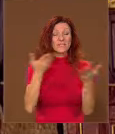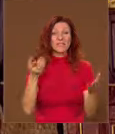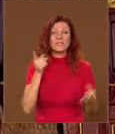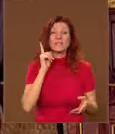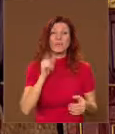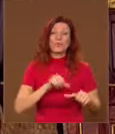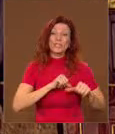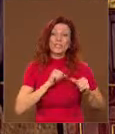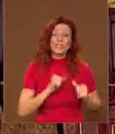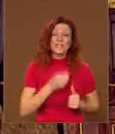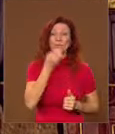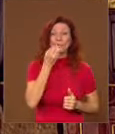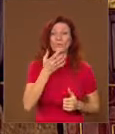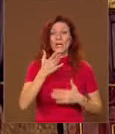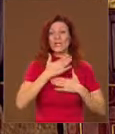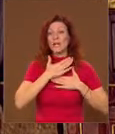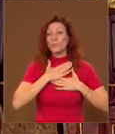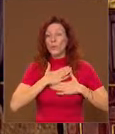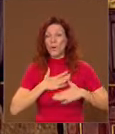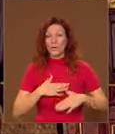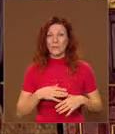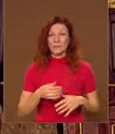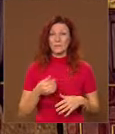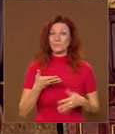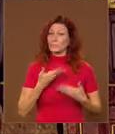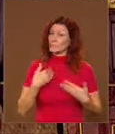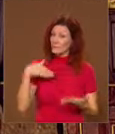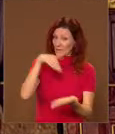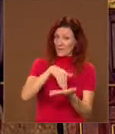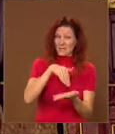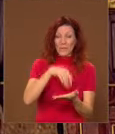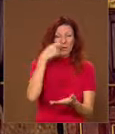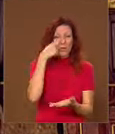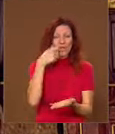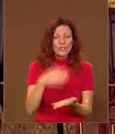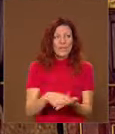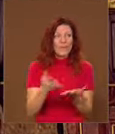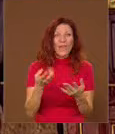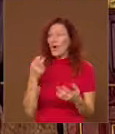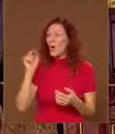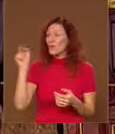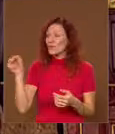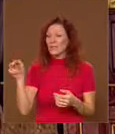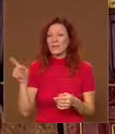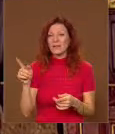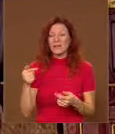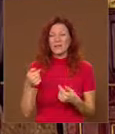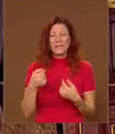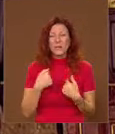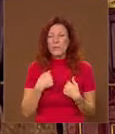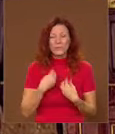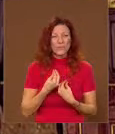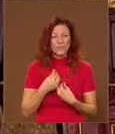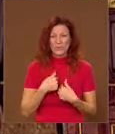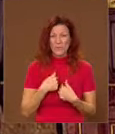спокойни за това, че ето ние сме тук, пък някои са отвън. Не можем да се чувстваме добре, ако само ние сме добре, а има други, които са